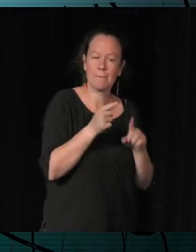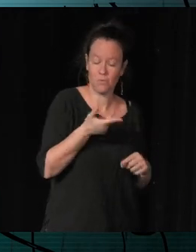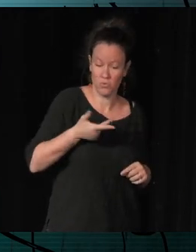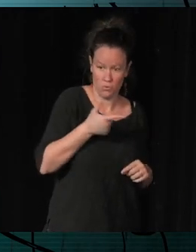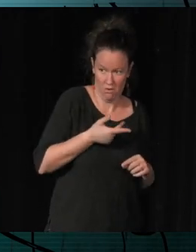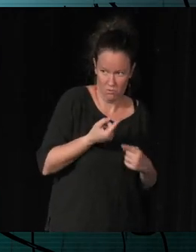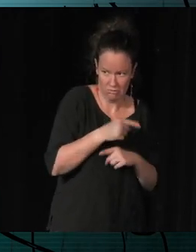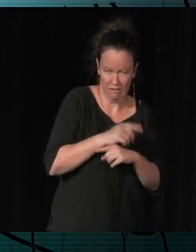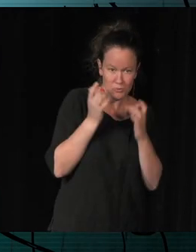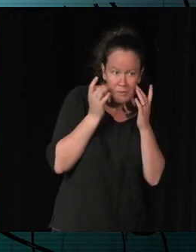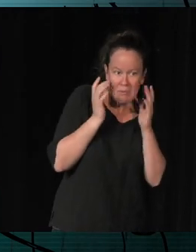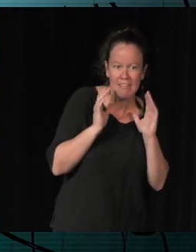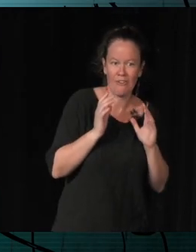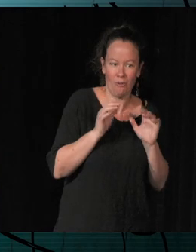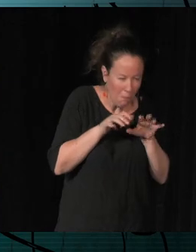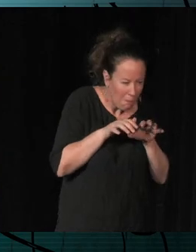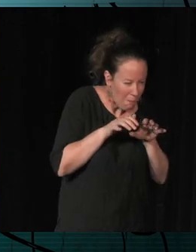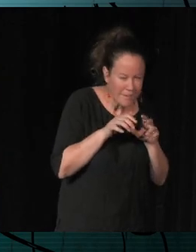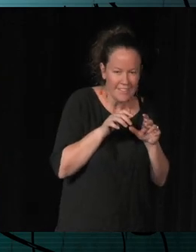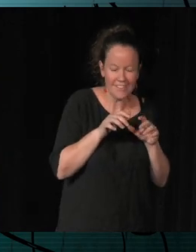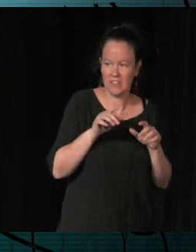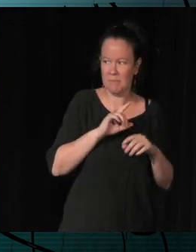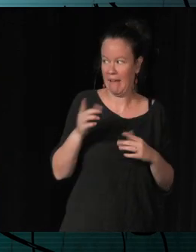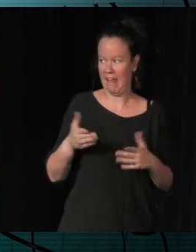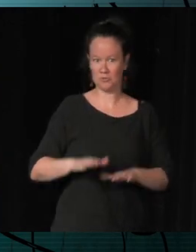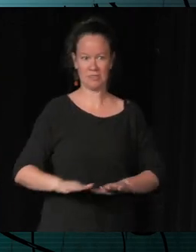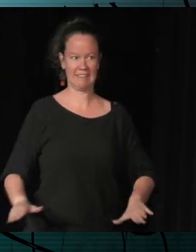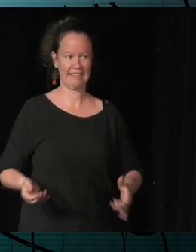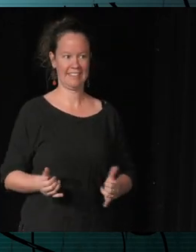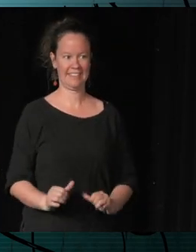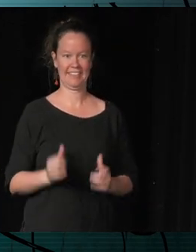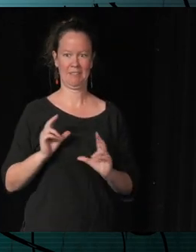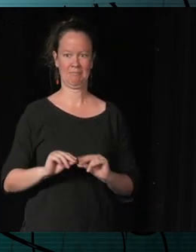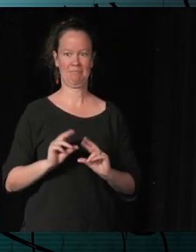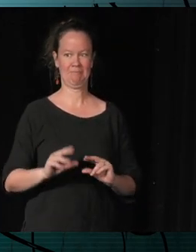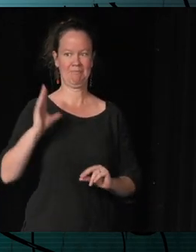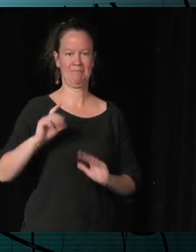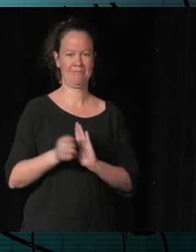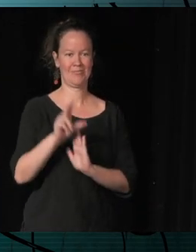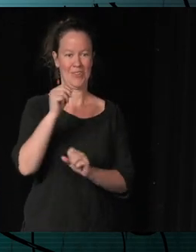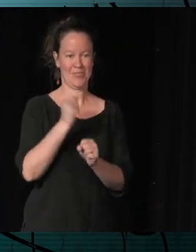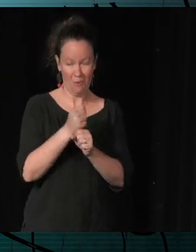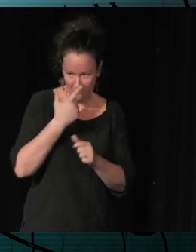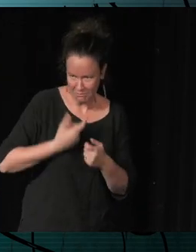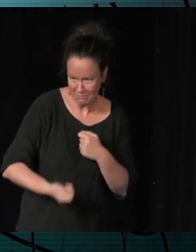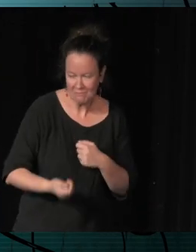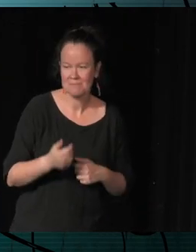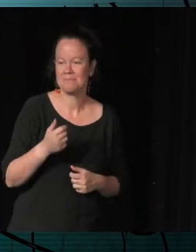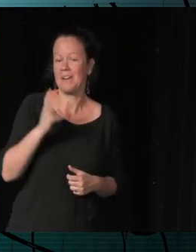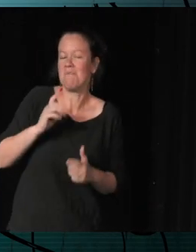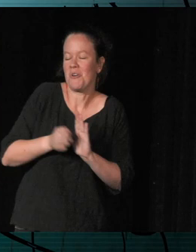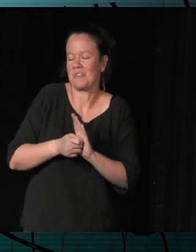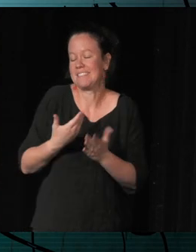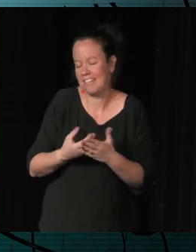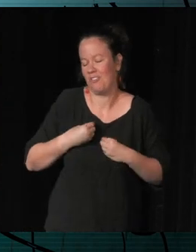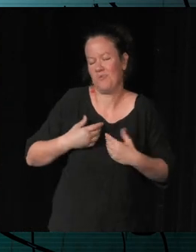de de de de voilà d'arriver maintenant sur scène devant vous à raconter des choses qu'on a fait il y a 30 ans ça je crois que c'est le truc le plus